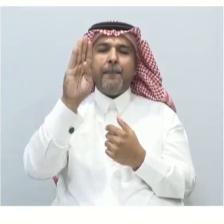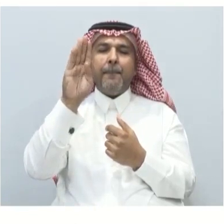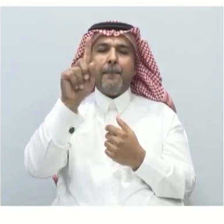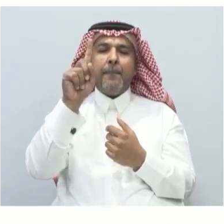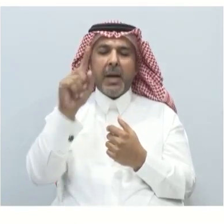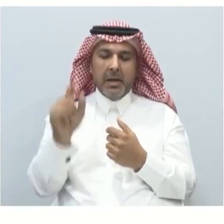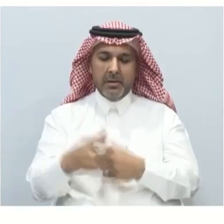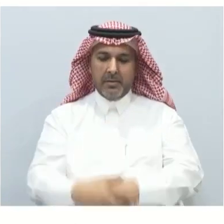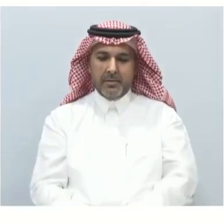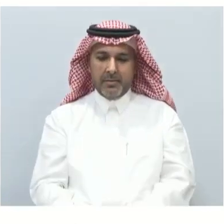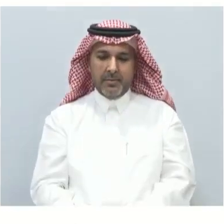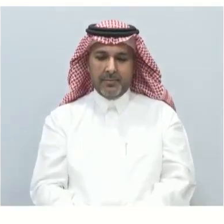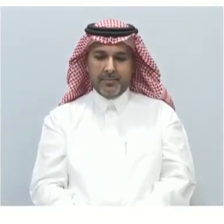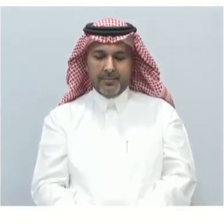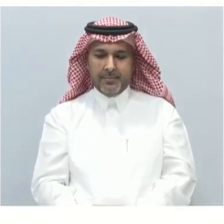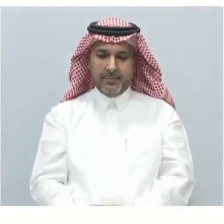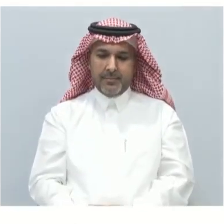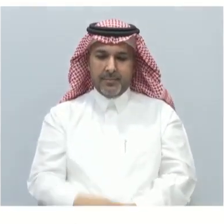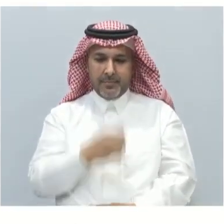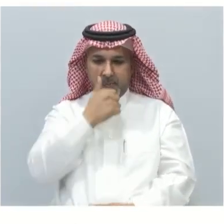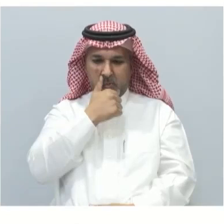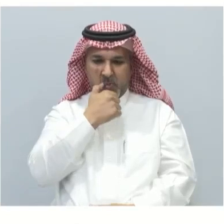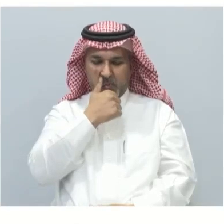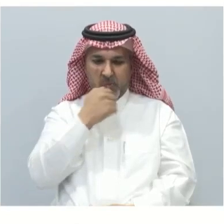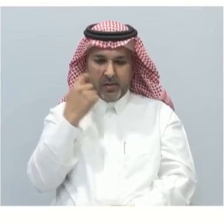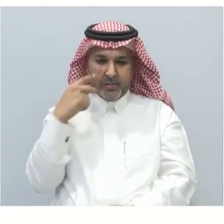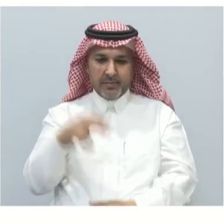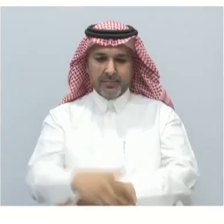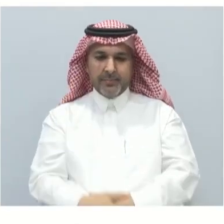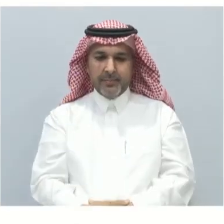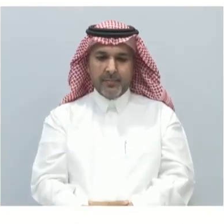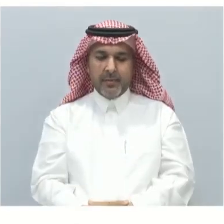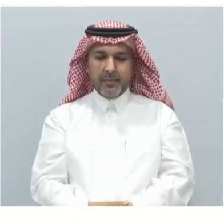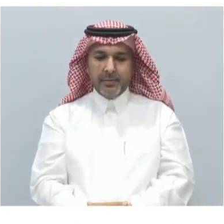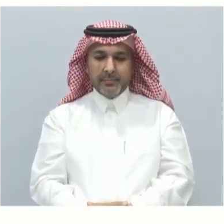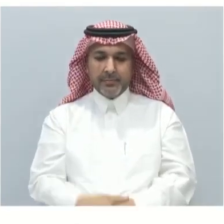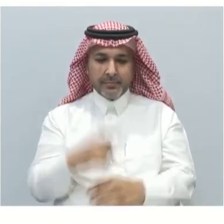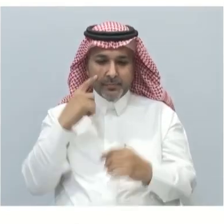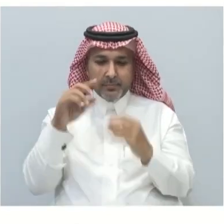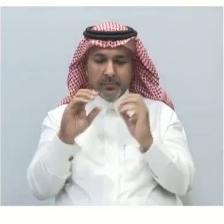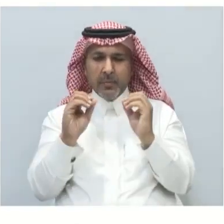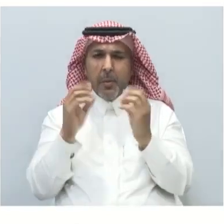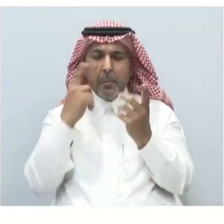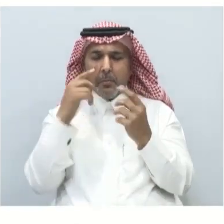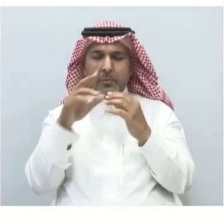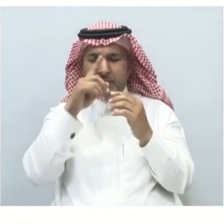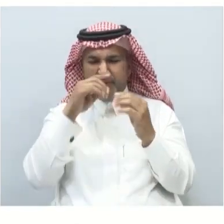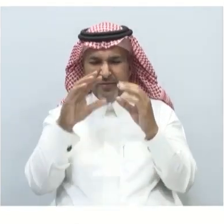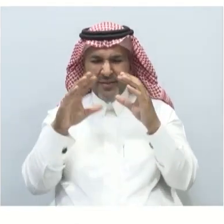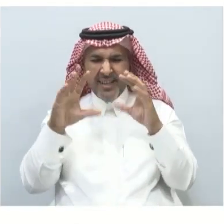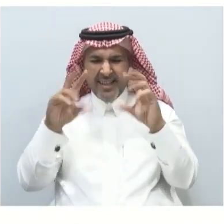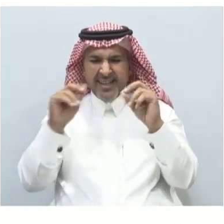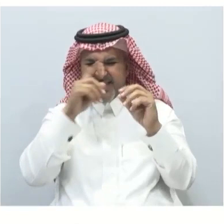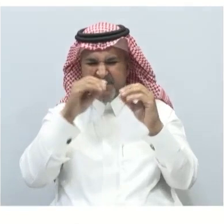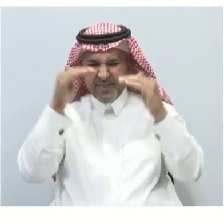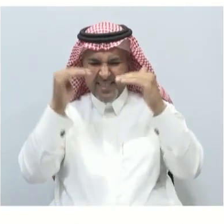ب شوف السؤال اللي بعدده هنا قال لك 4 اس ا اكس هنا طبعا بتحول هذه الى اثنين